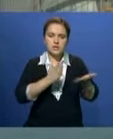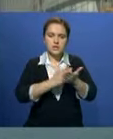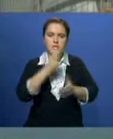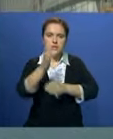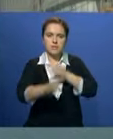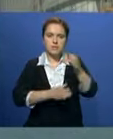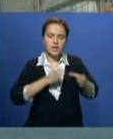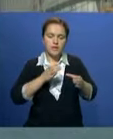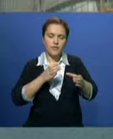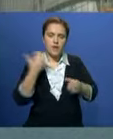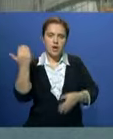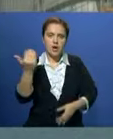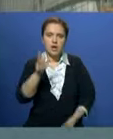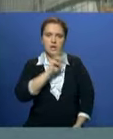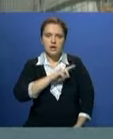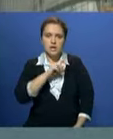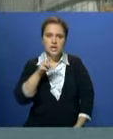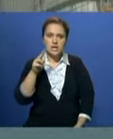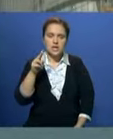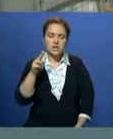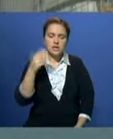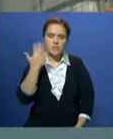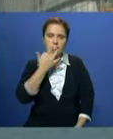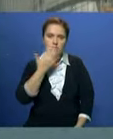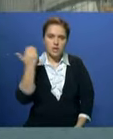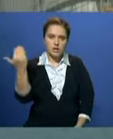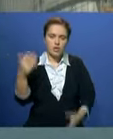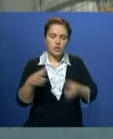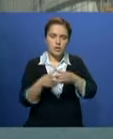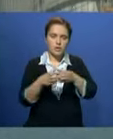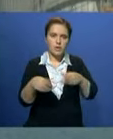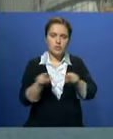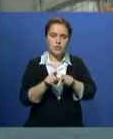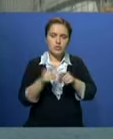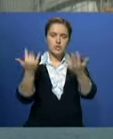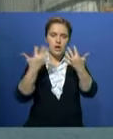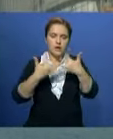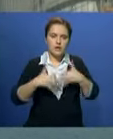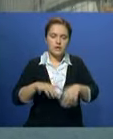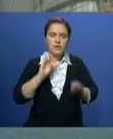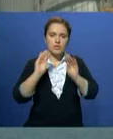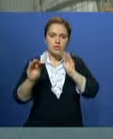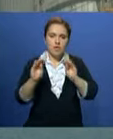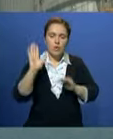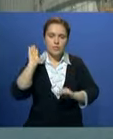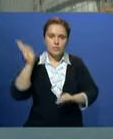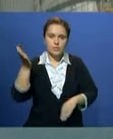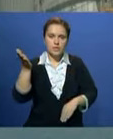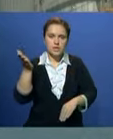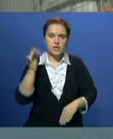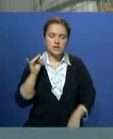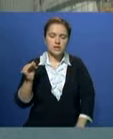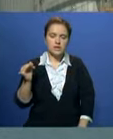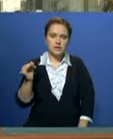и портовой сети в компании DP World International. Также проводятся работы по автоматизации процессов производства